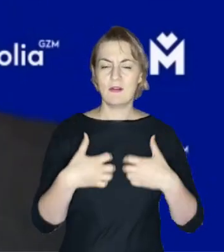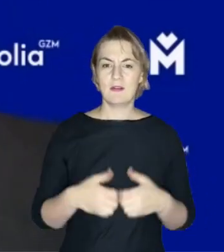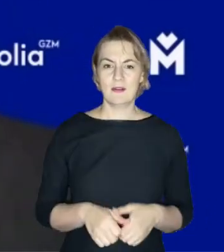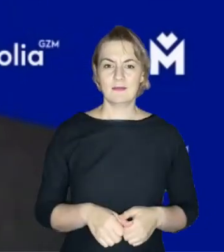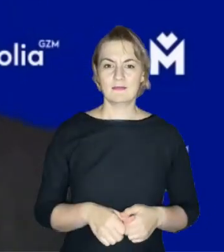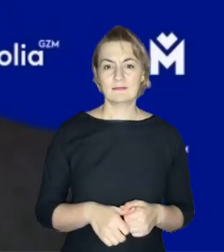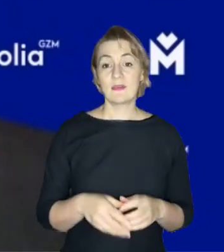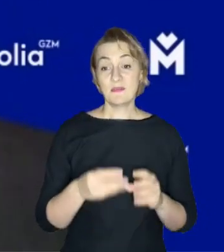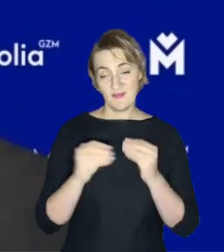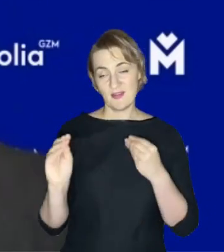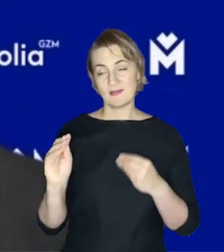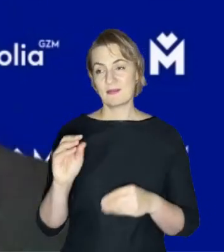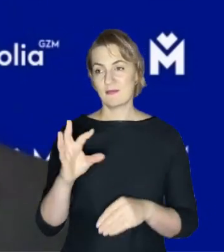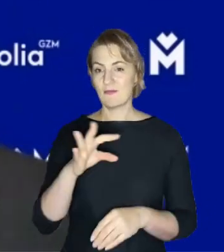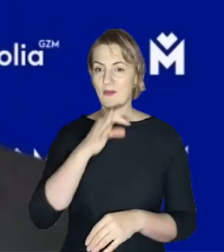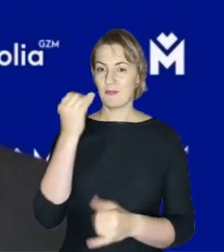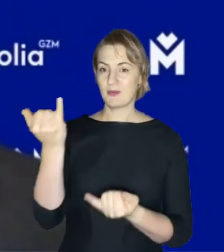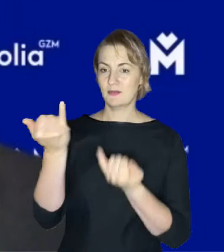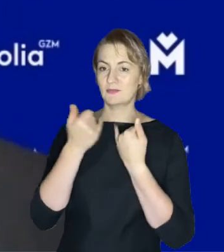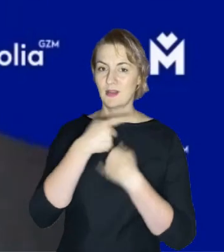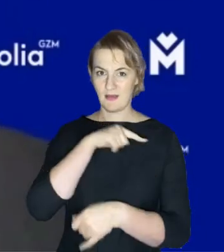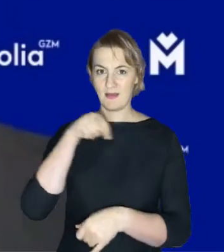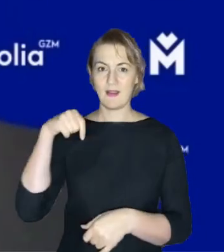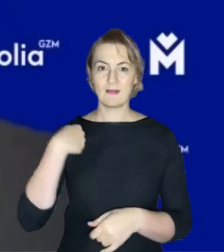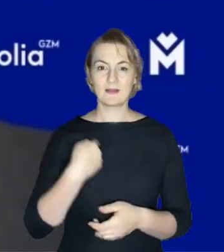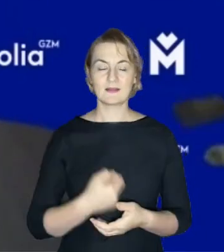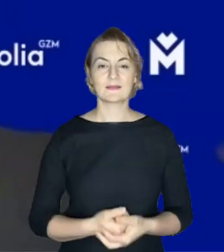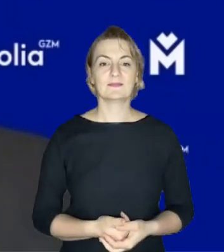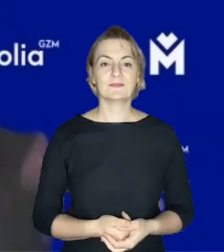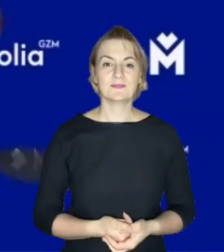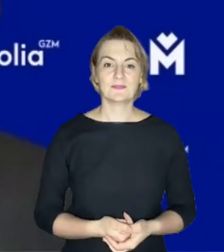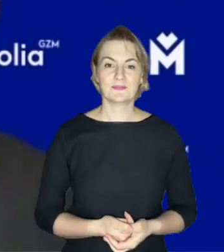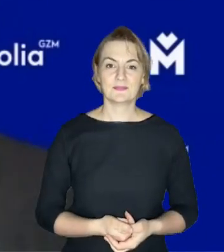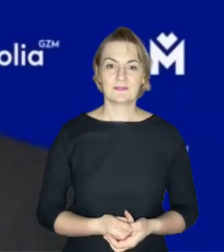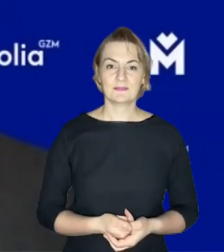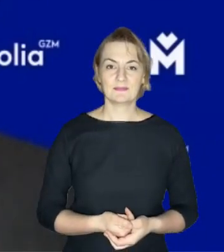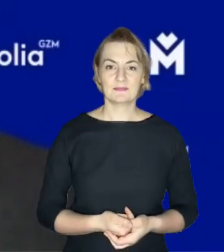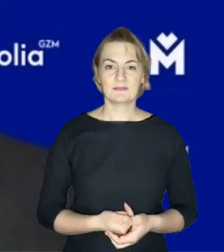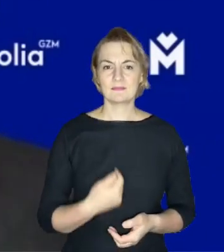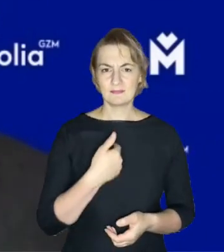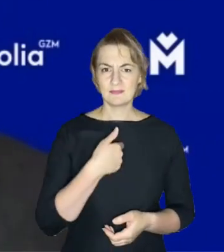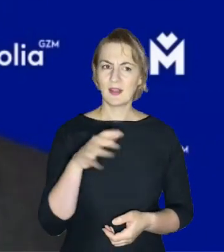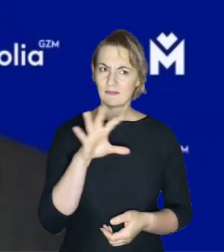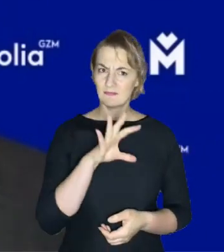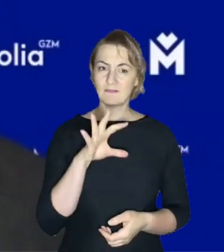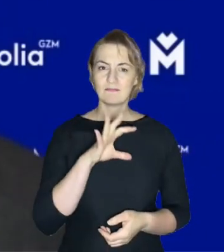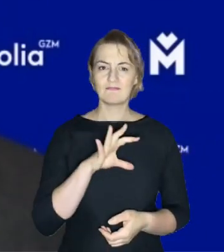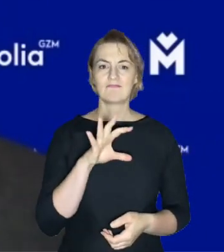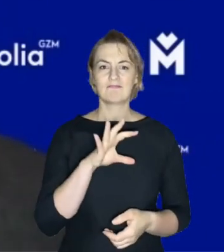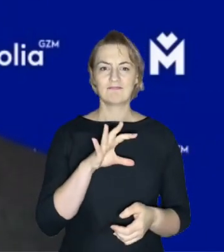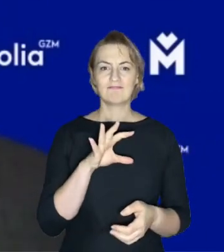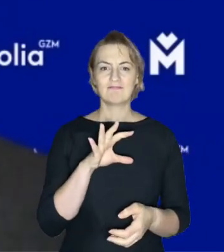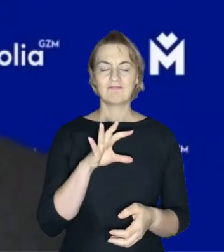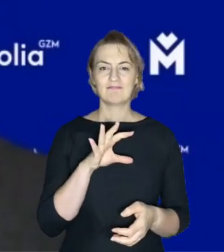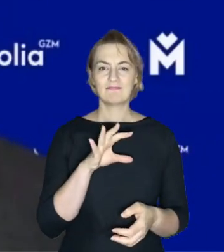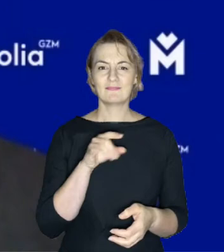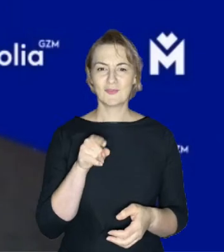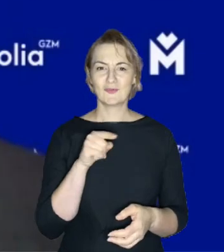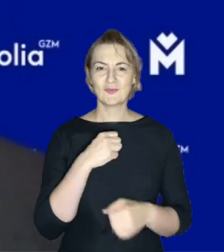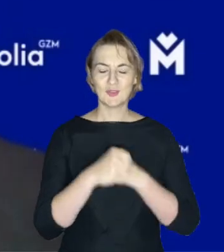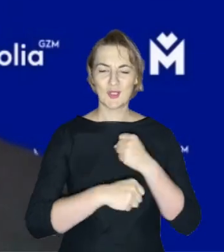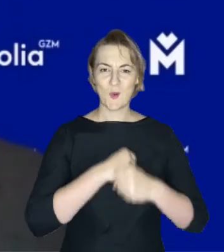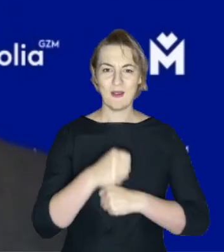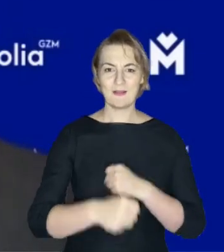przyrody, tym będzie lepiej dla nas i dla świata. To obserwuję z pewną radością tego typu